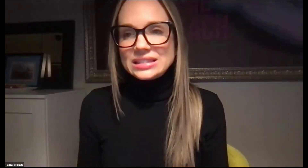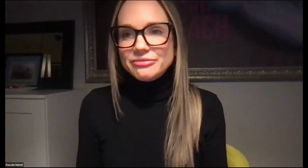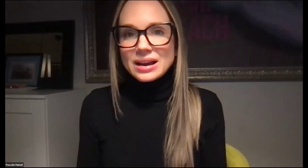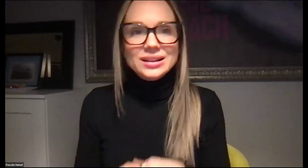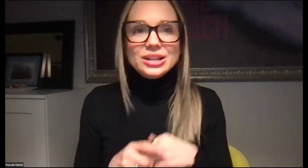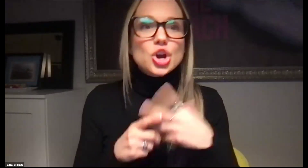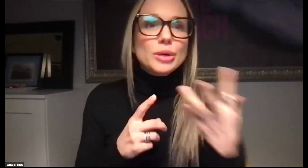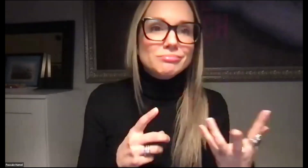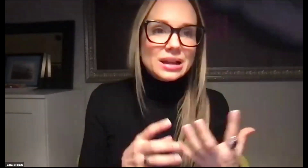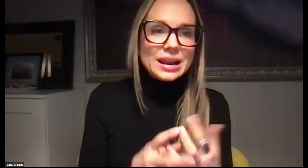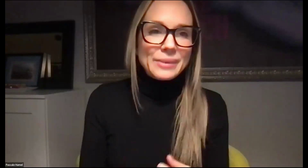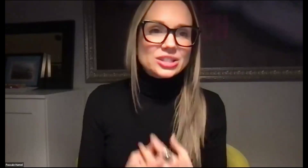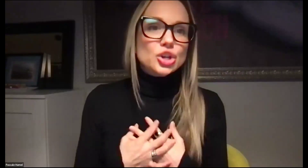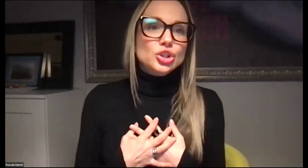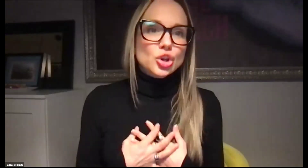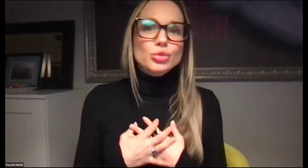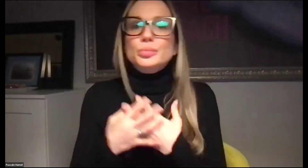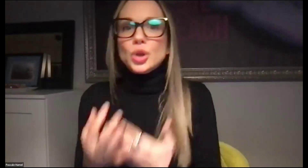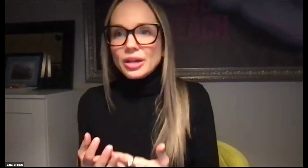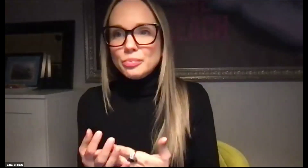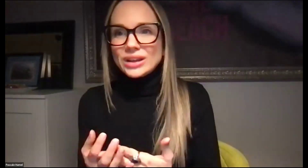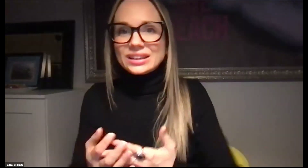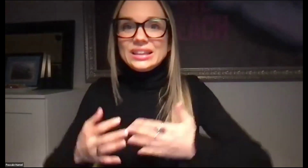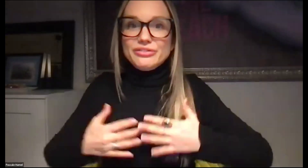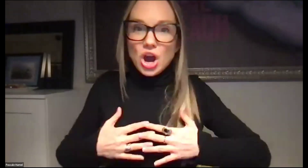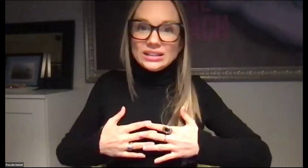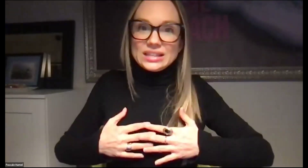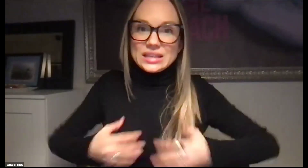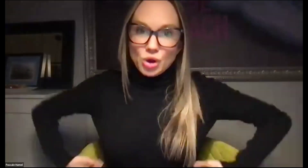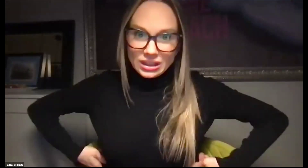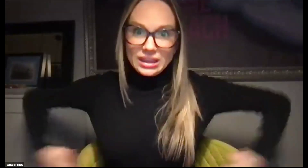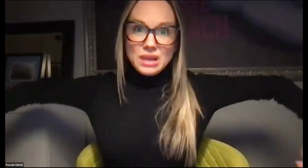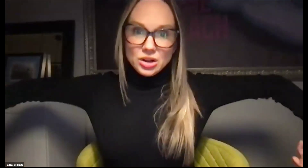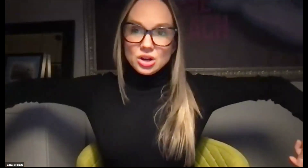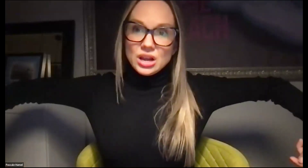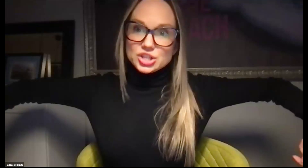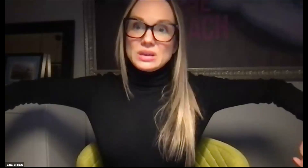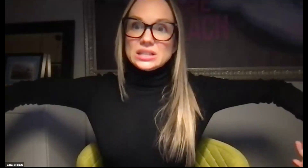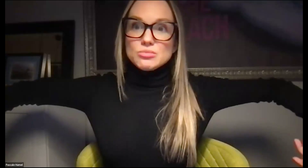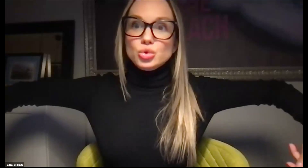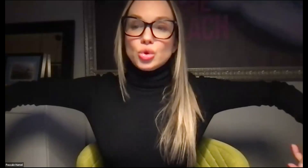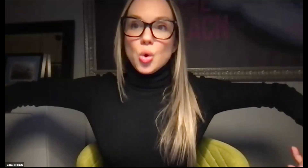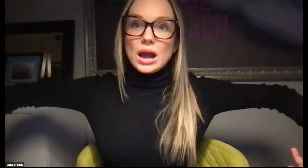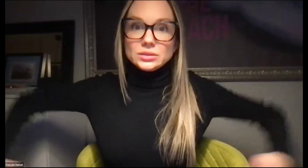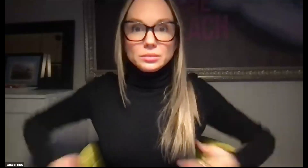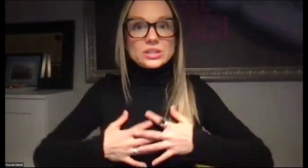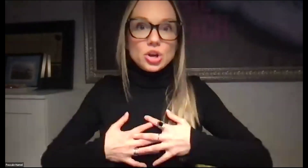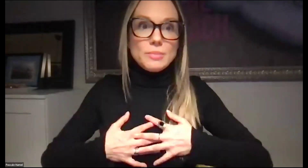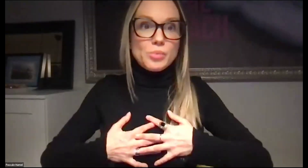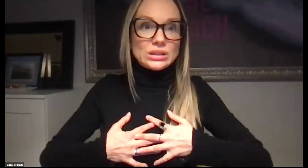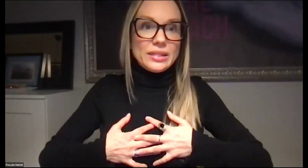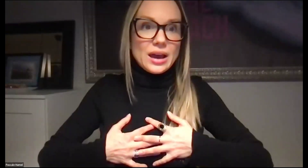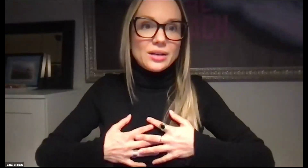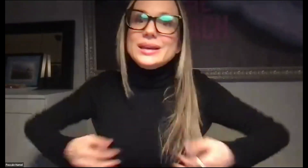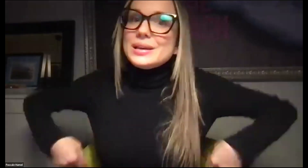Oui, effectivement. Comme la personne qui a une plus grande poitrine va rentrer sa poitrine, mais là, la chemise est beaucoup trop grande parce